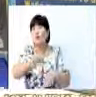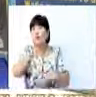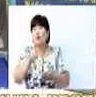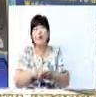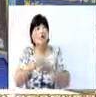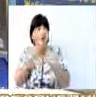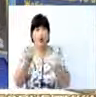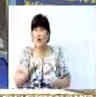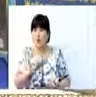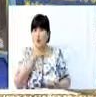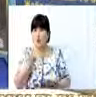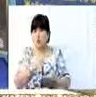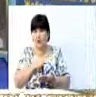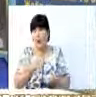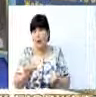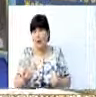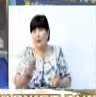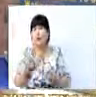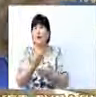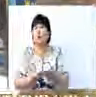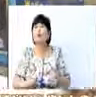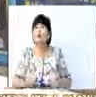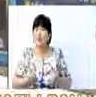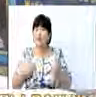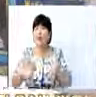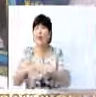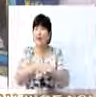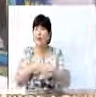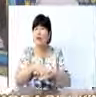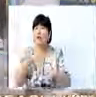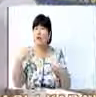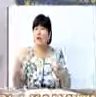болған жоқ еді. Міне осының өзі нені көрсетеді? Халық осыған қызығушылық танытып жатыр.